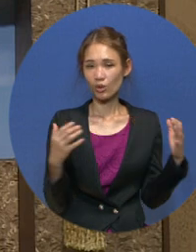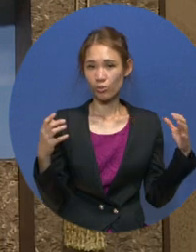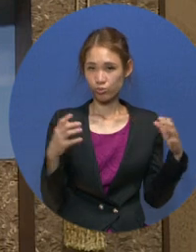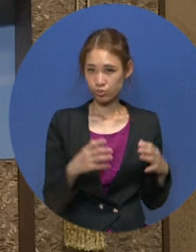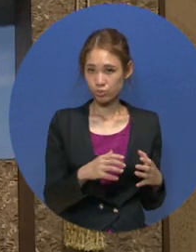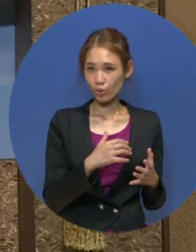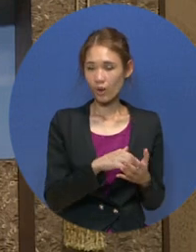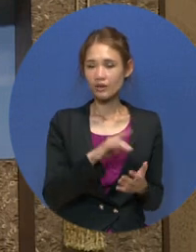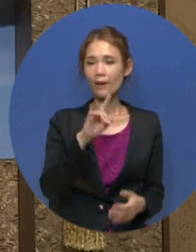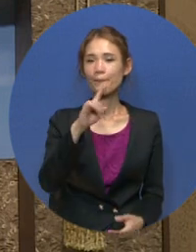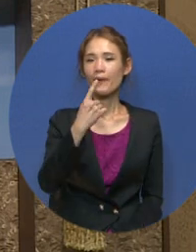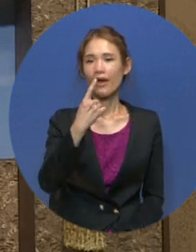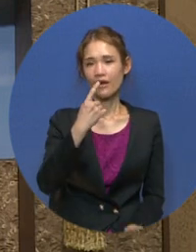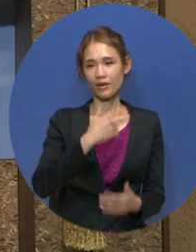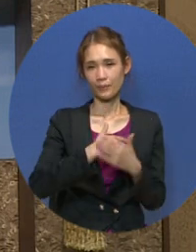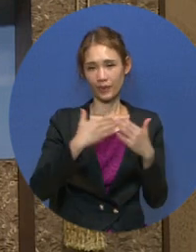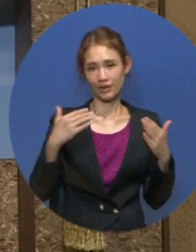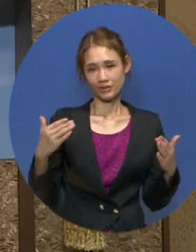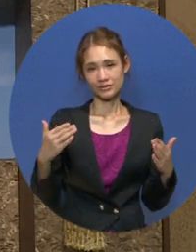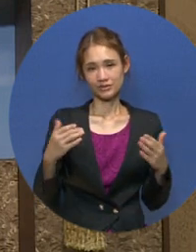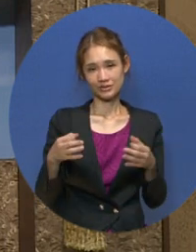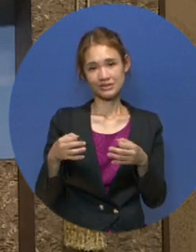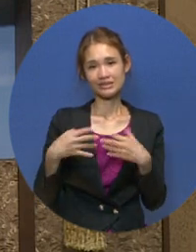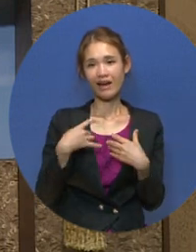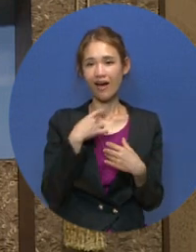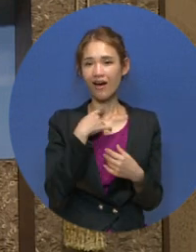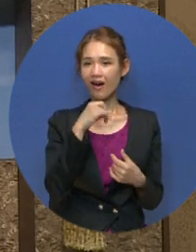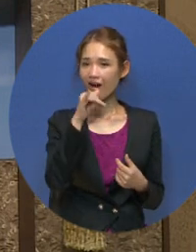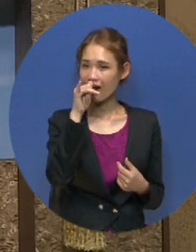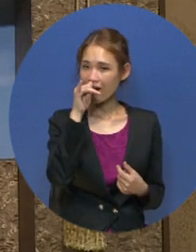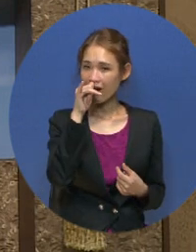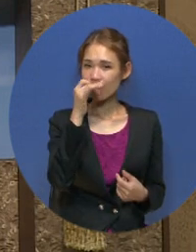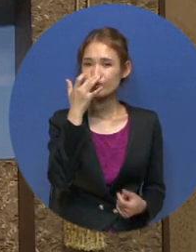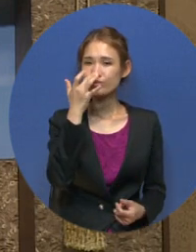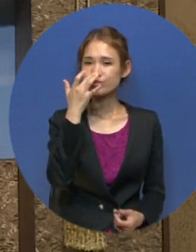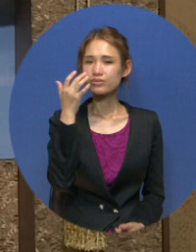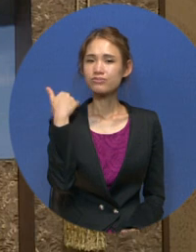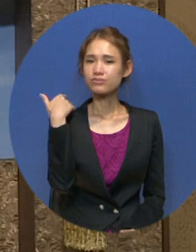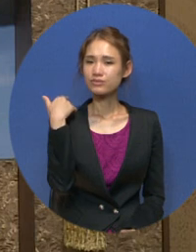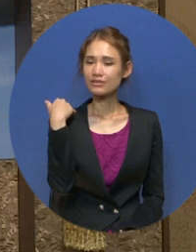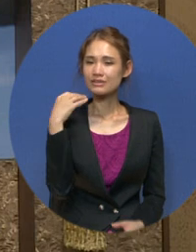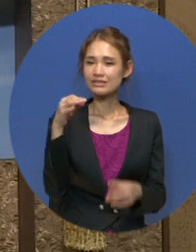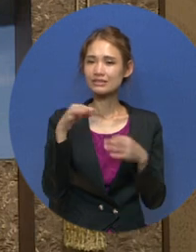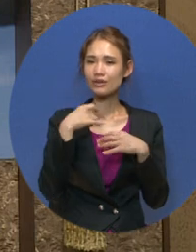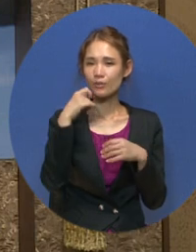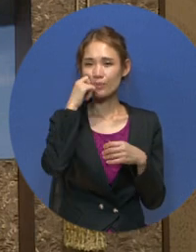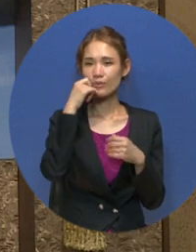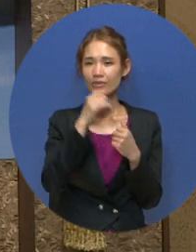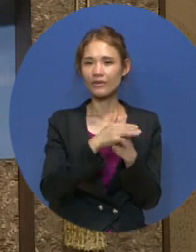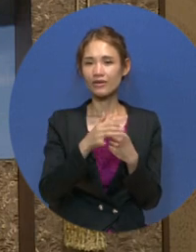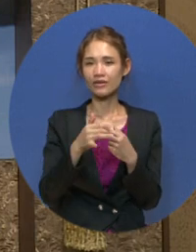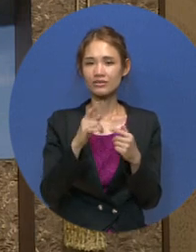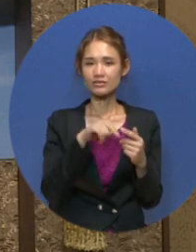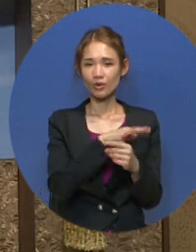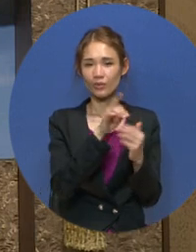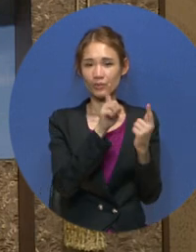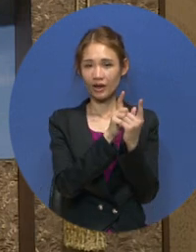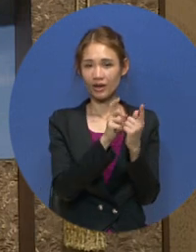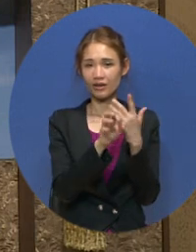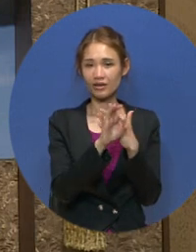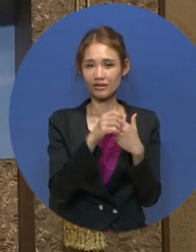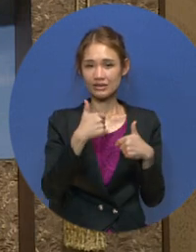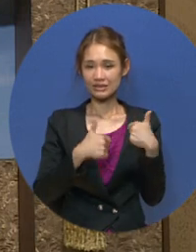정도를 저희 쪽에 기증해 주신 적도 있습니다. 와. 몰라서 기증을 못하는 거지 저희를 만나게 되면 이렇게